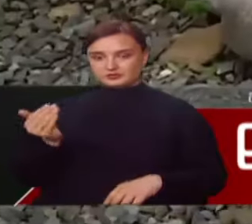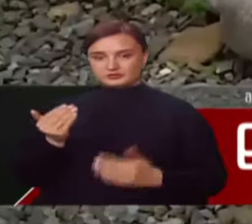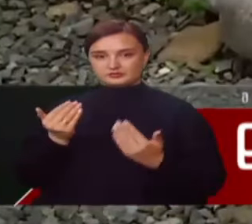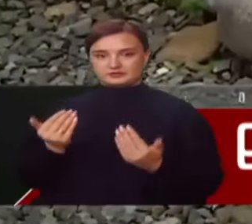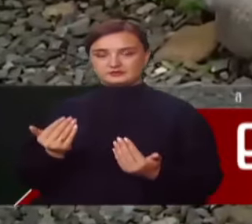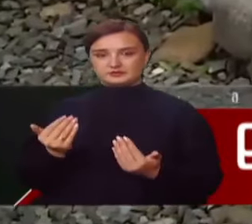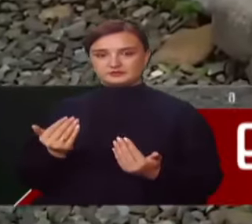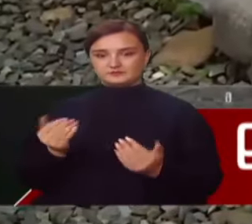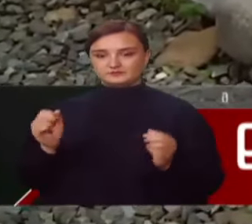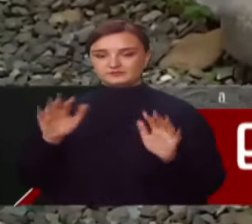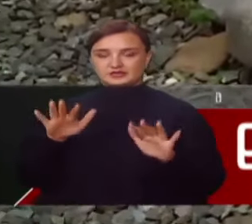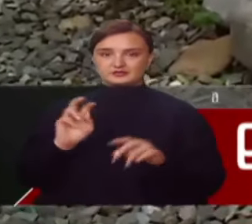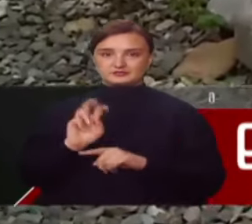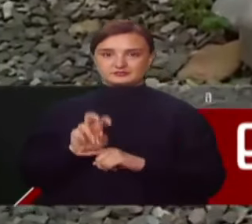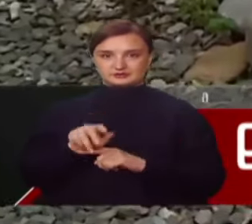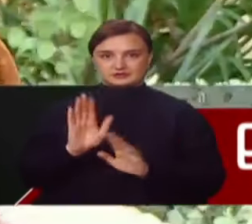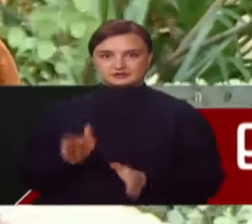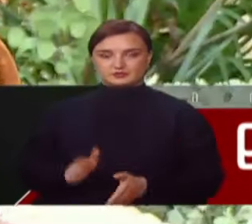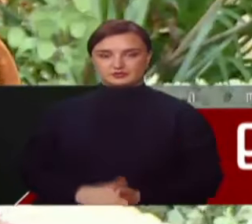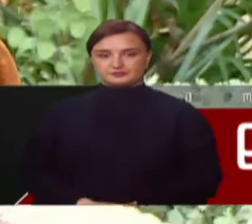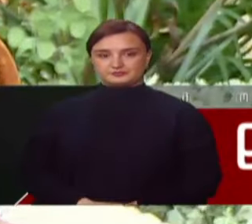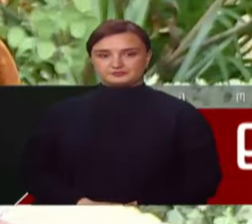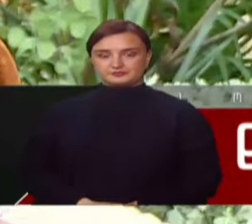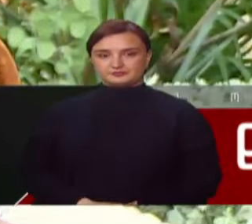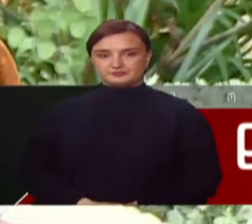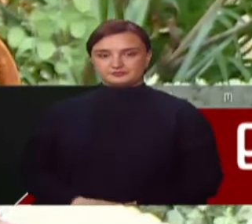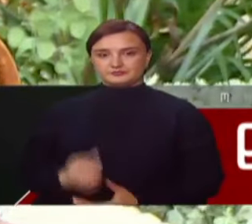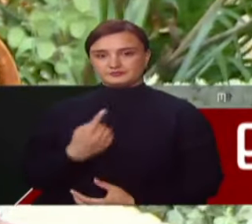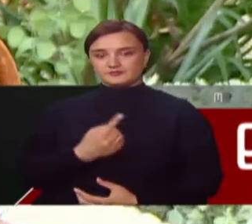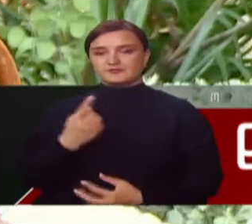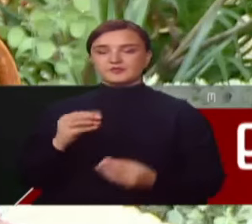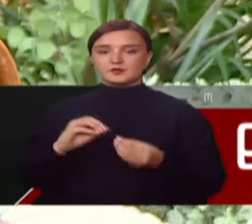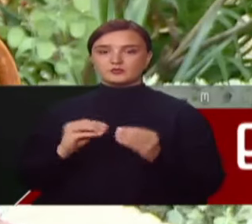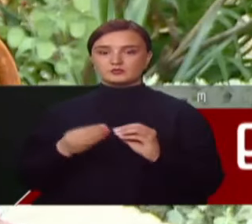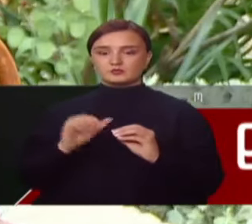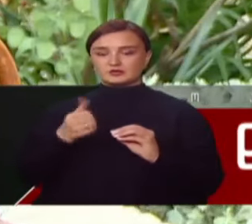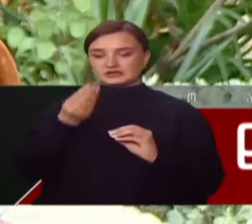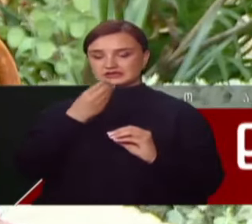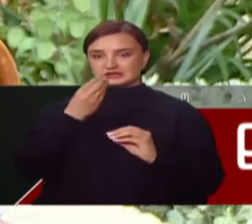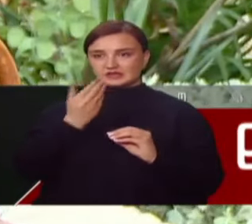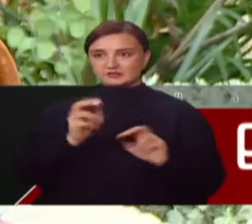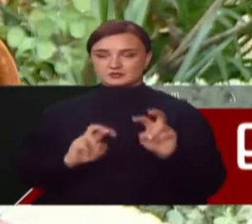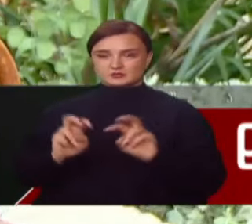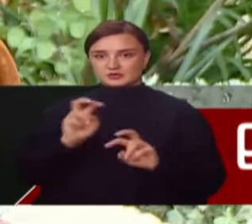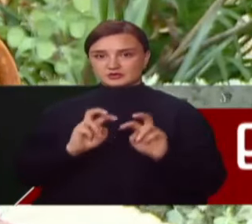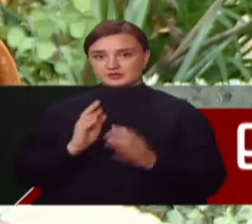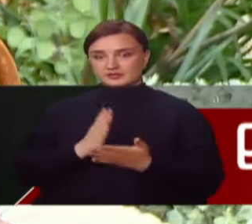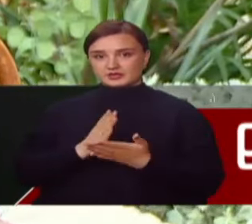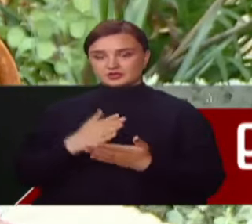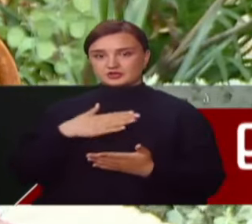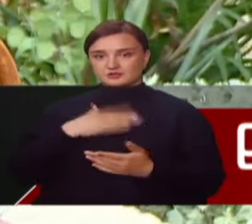საზოგადოებისათვის თავშეყრის ადგილი იქნებოდა. ერთადერთი პრობლემა გახლავთ კიდევ, როგორც საკვების მოძიება გახლავთ